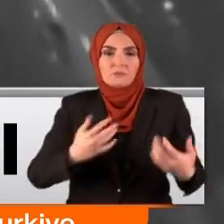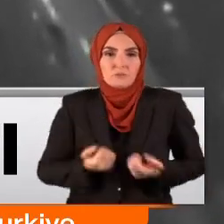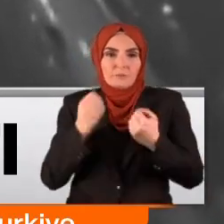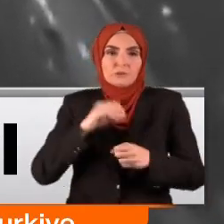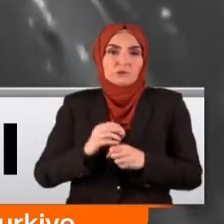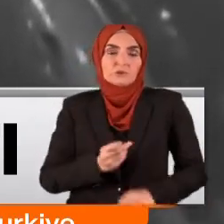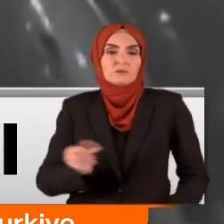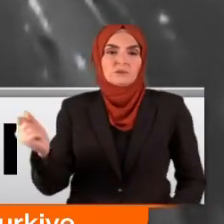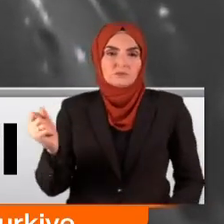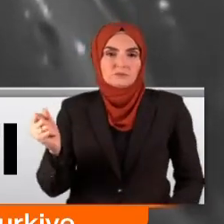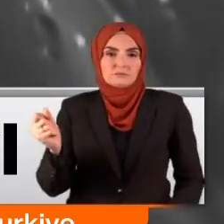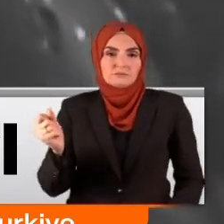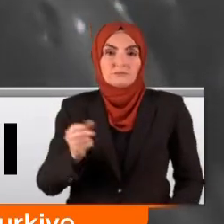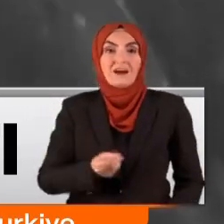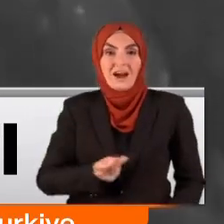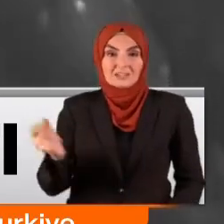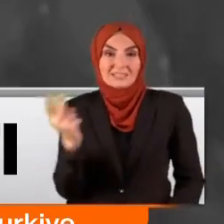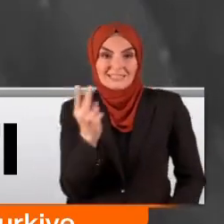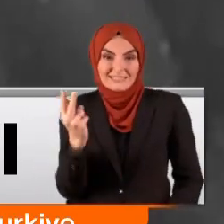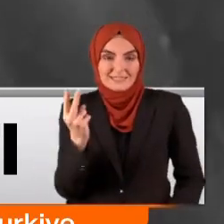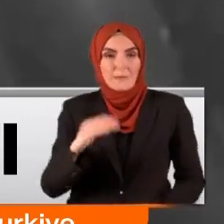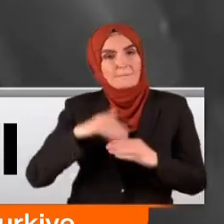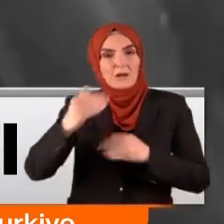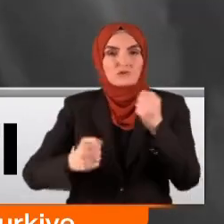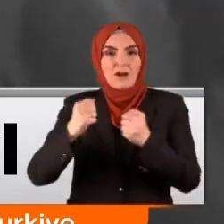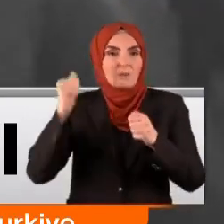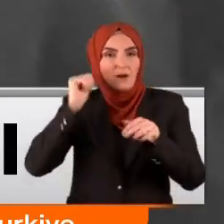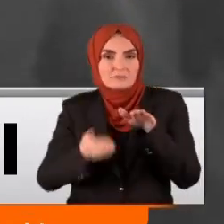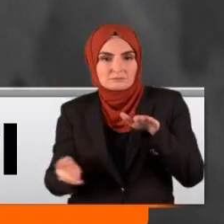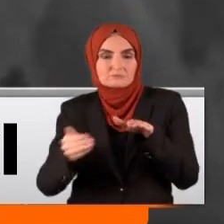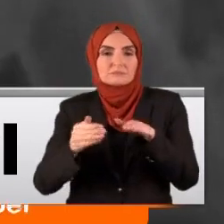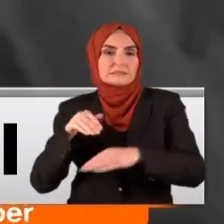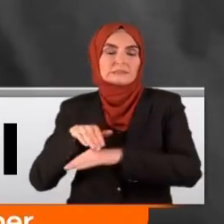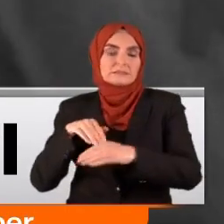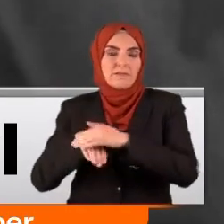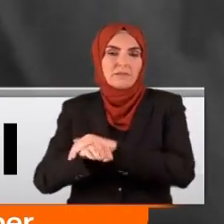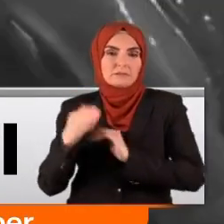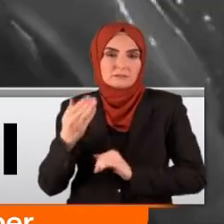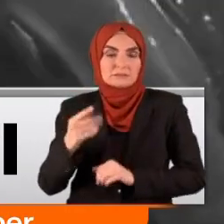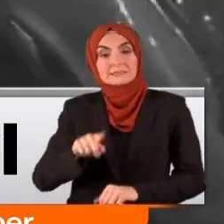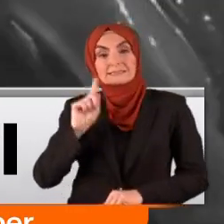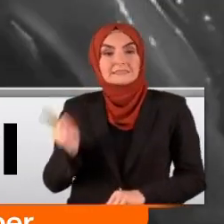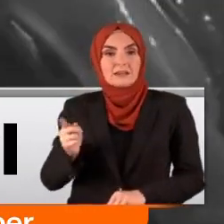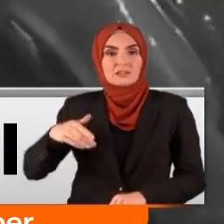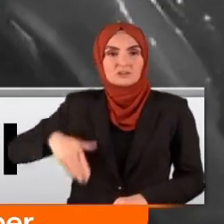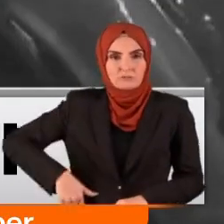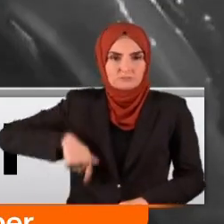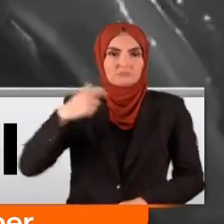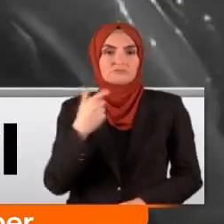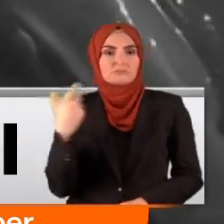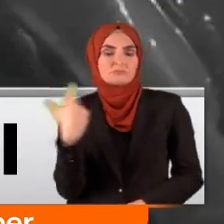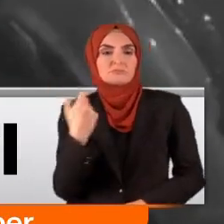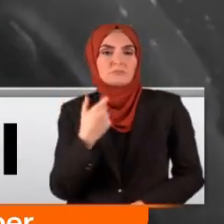Kurşunlardan kaçan iki kişi bir aracı kendine siper yaptı. Diğeri ise cebinde bulunan tabancayı çıkardığı gibi tetiğe bastı. Silahı peş